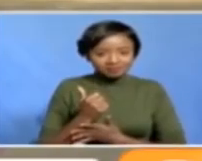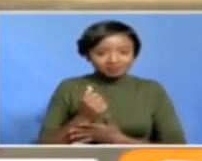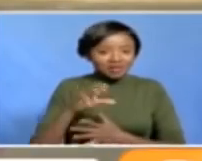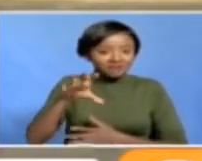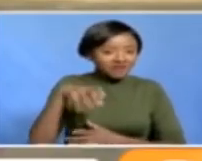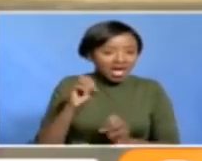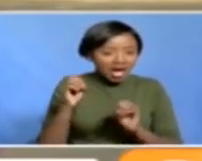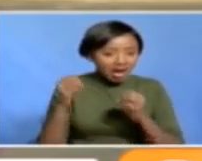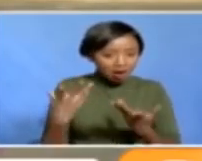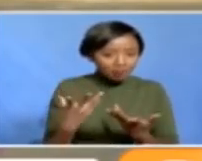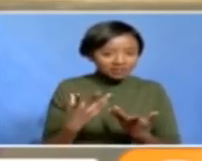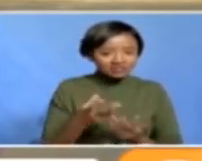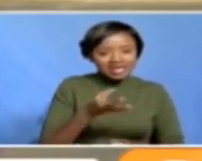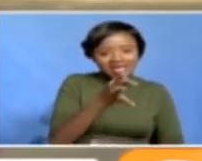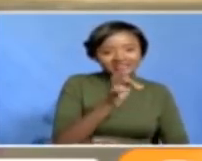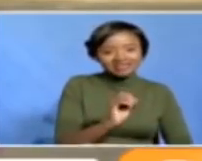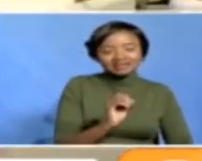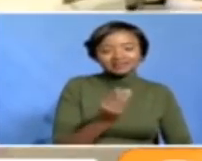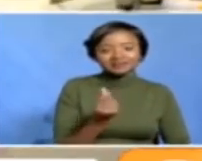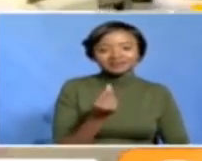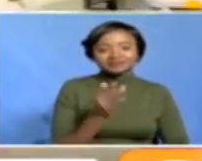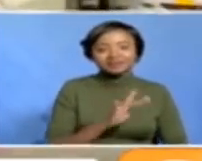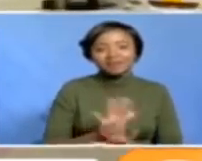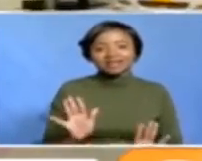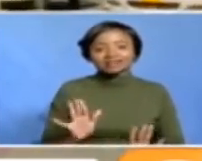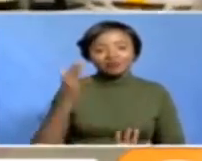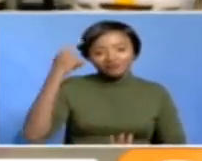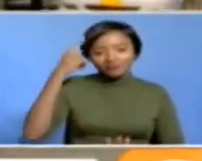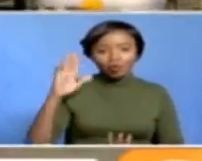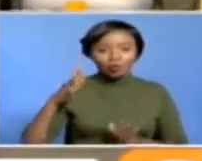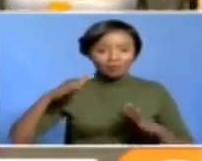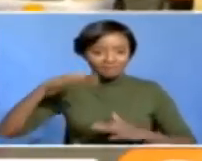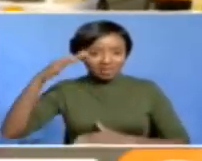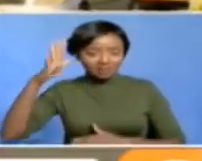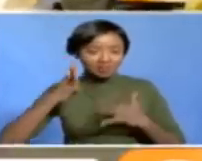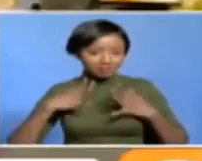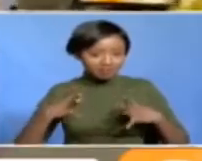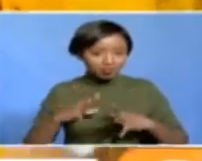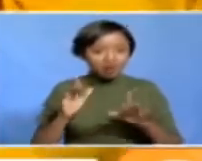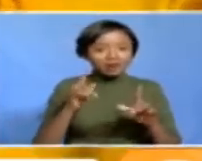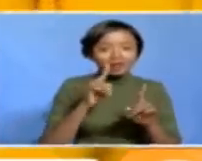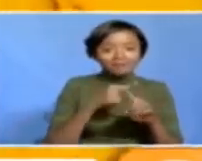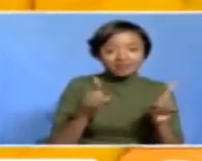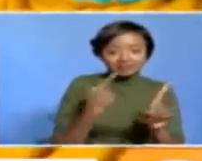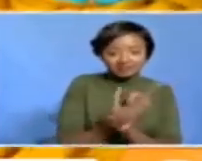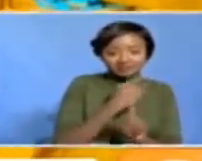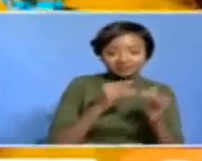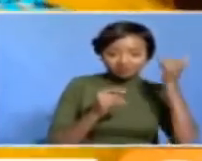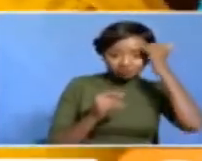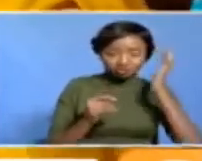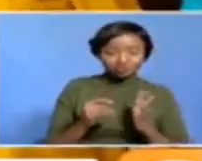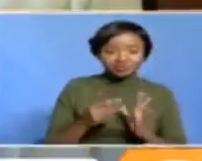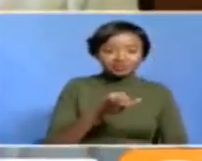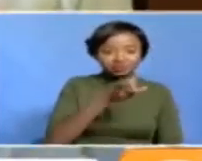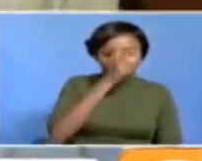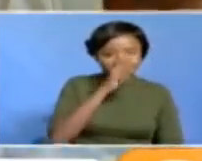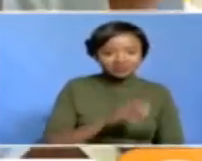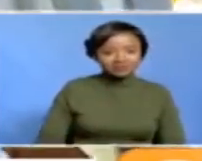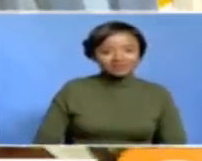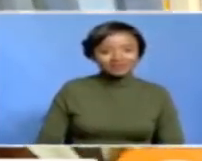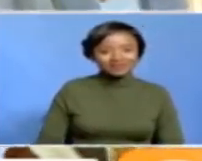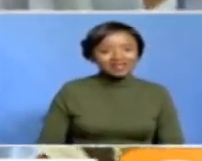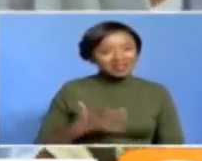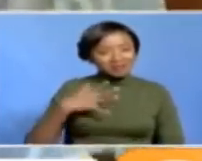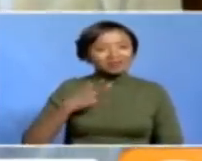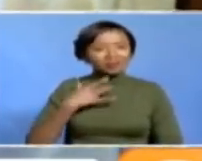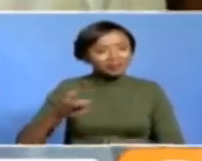shillings, equivalent to 30 Kenya shillings for an adult and 10 Kenya shillings for students, the passengers want more. Mwendokasi